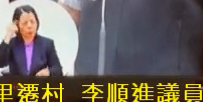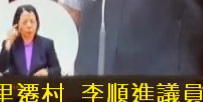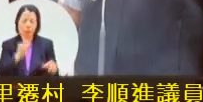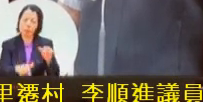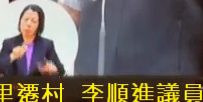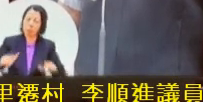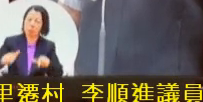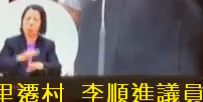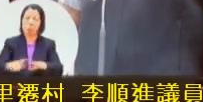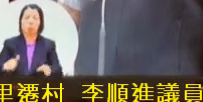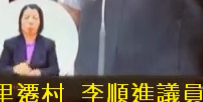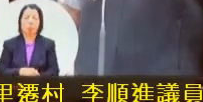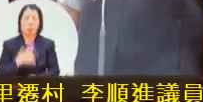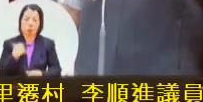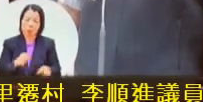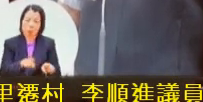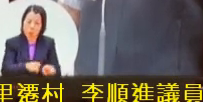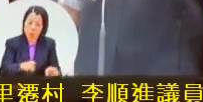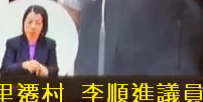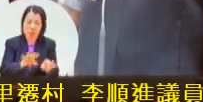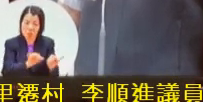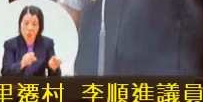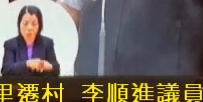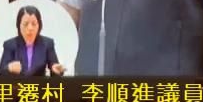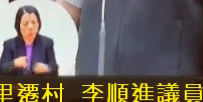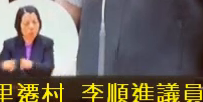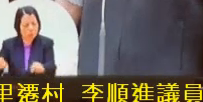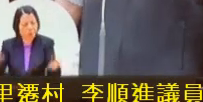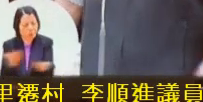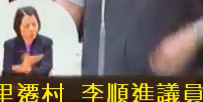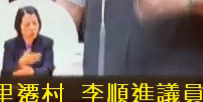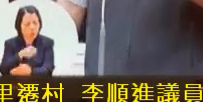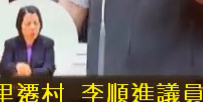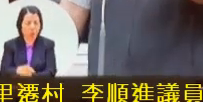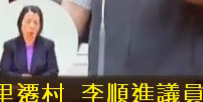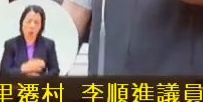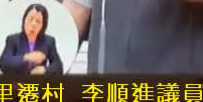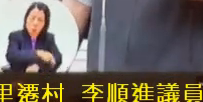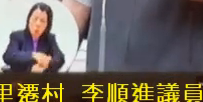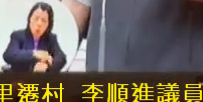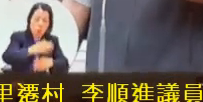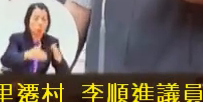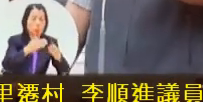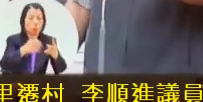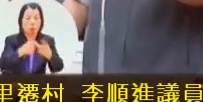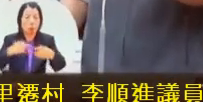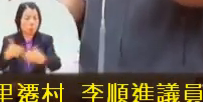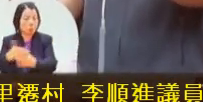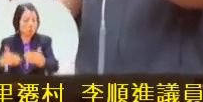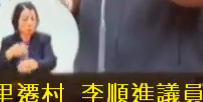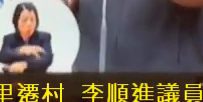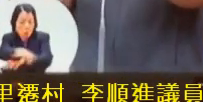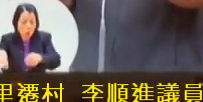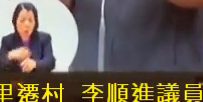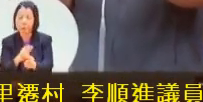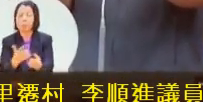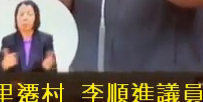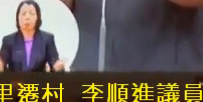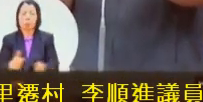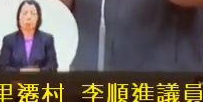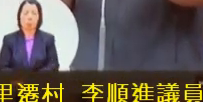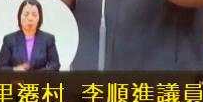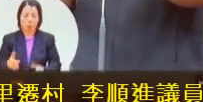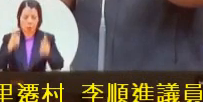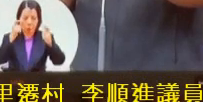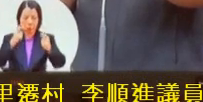神如何落实？然后如何能够规划学校、交通、环境等等？我们市政府的新团队